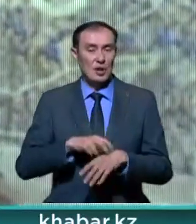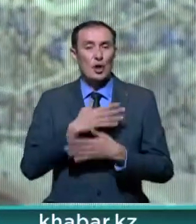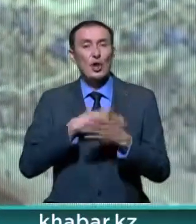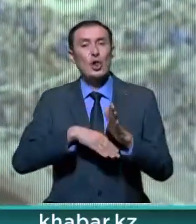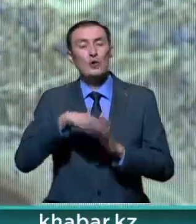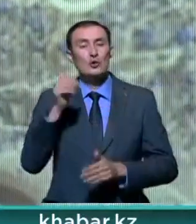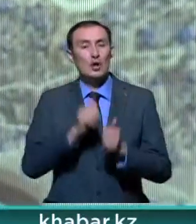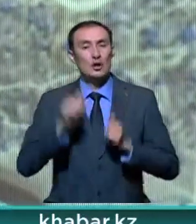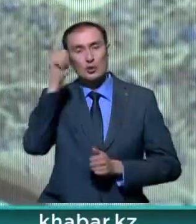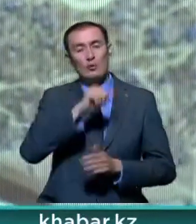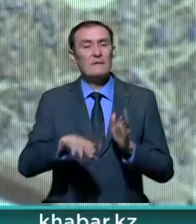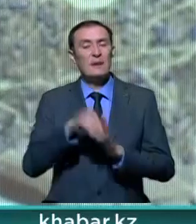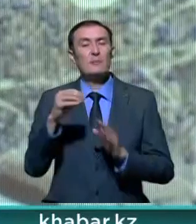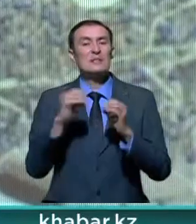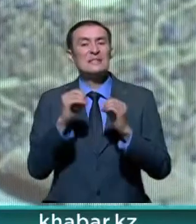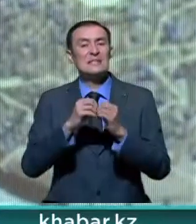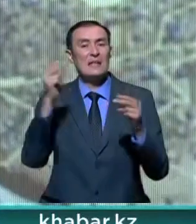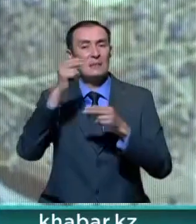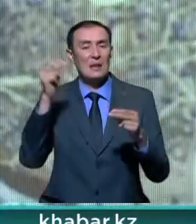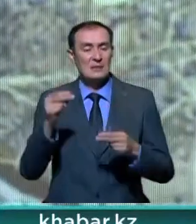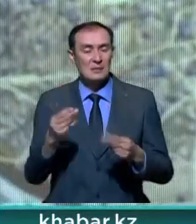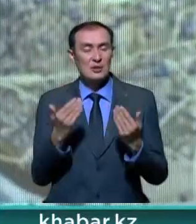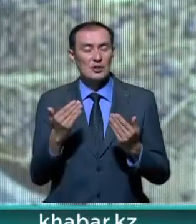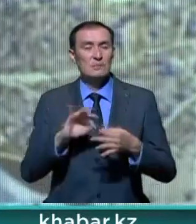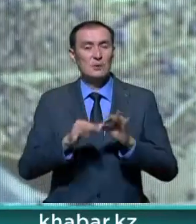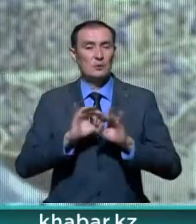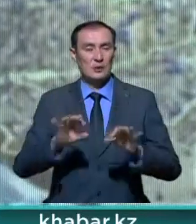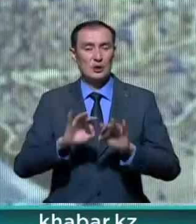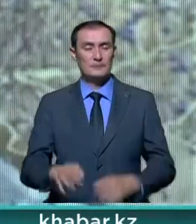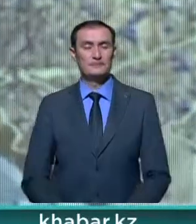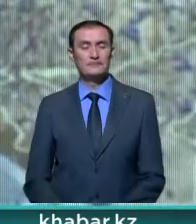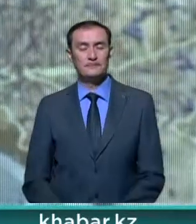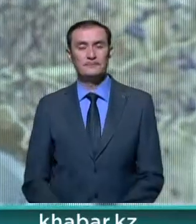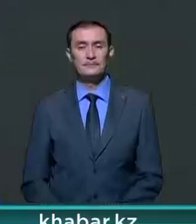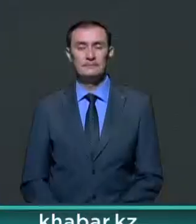Лучших ежегодно выбирают по 10 номинациям. Все подробности в следующем материале.